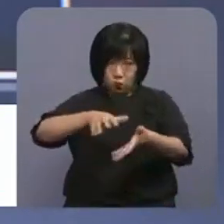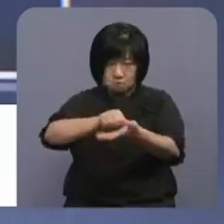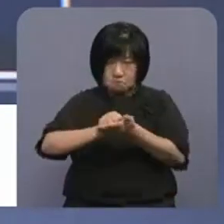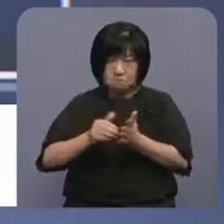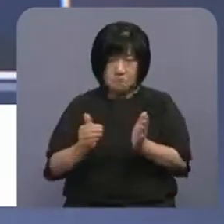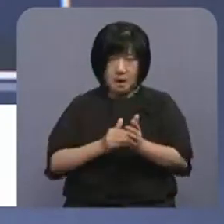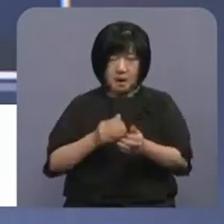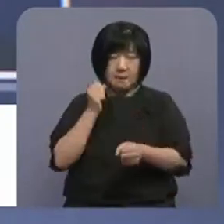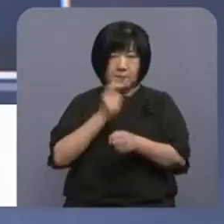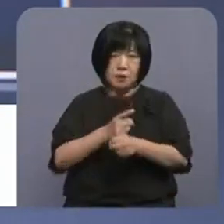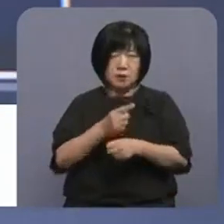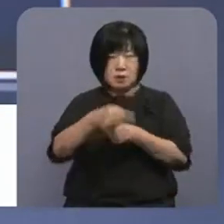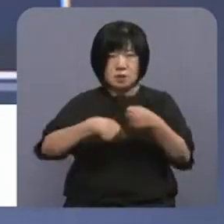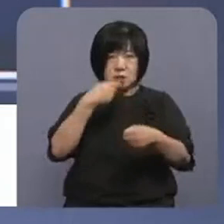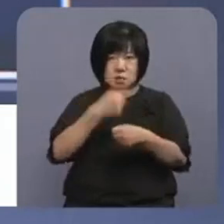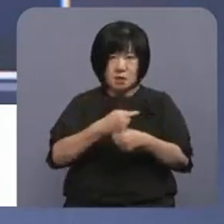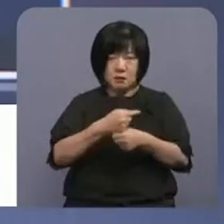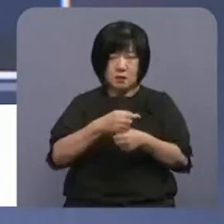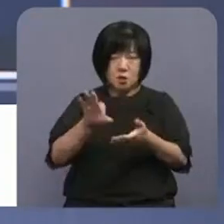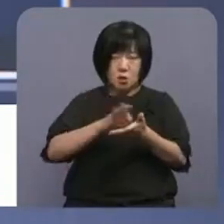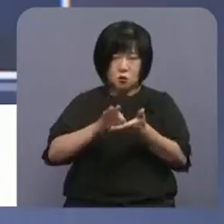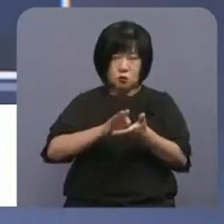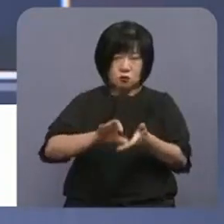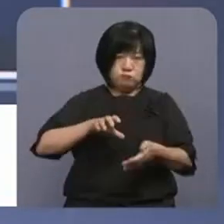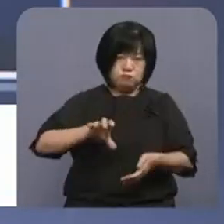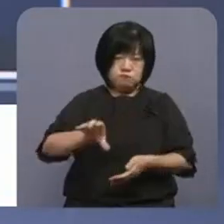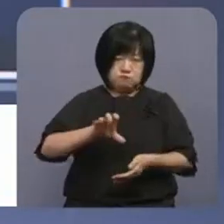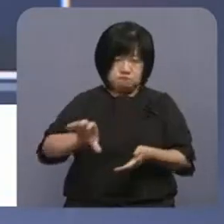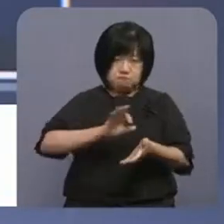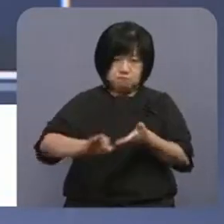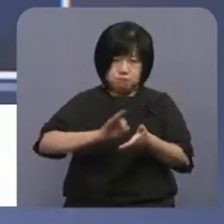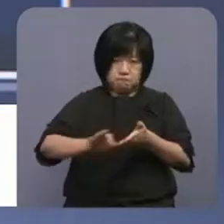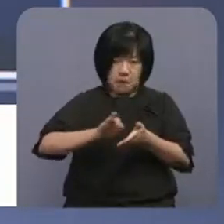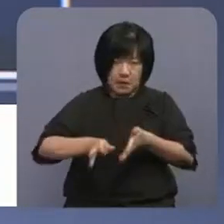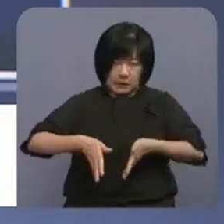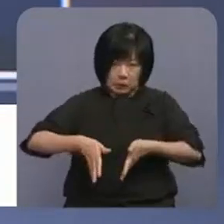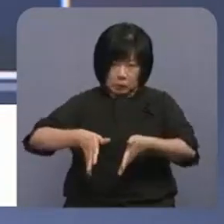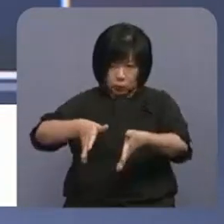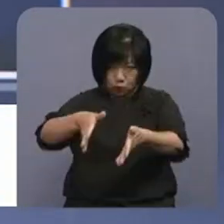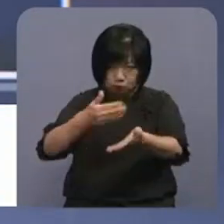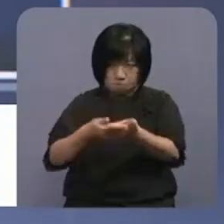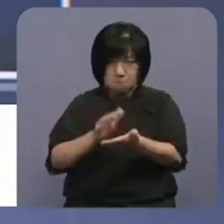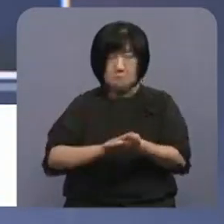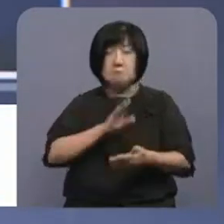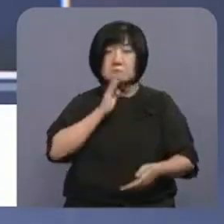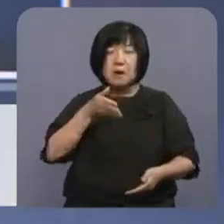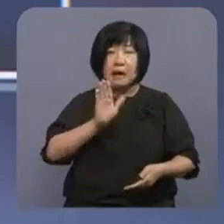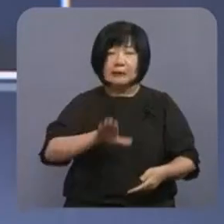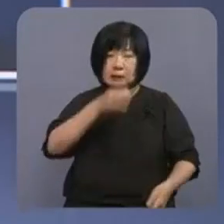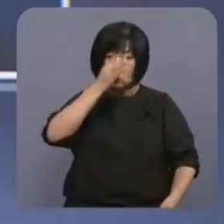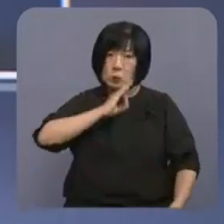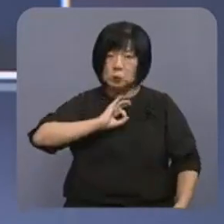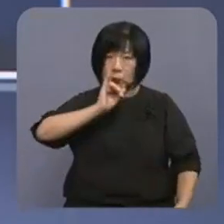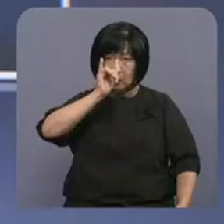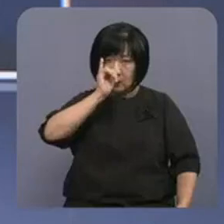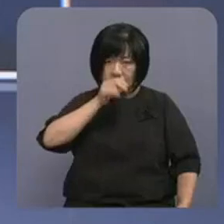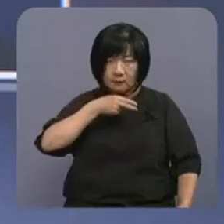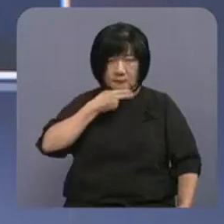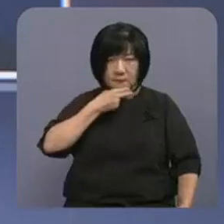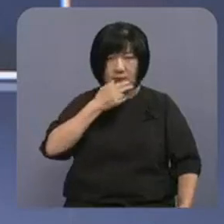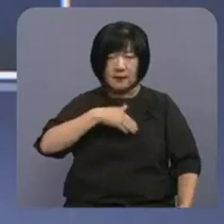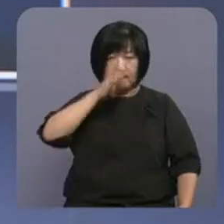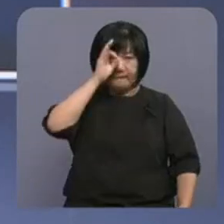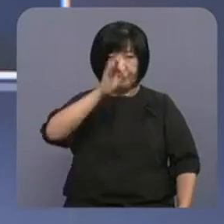지났습니다. 수십억 원의 예산을 들여 도로를 정비했는데 실효성이 있었을까요? 정민규 기자가 현장을